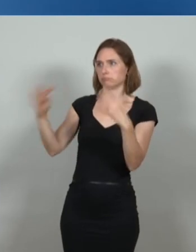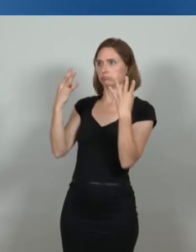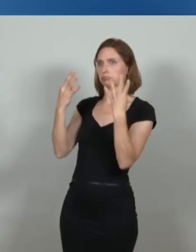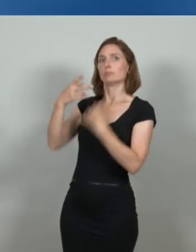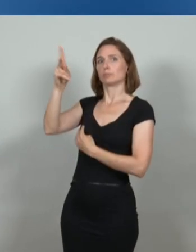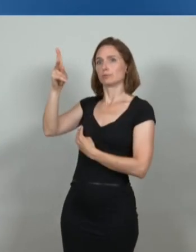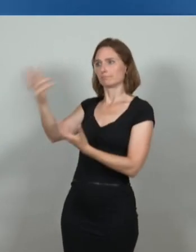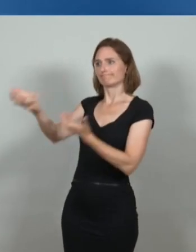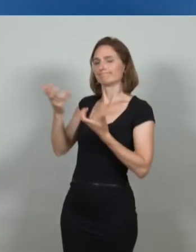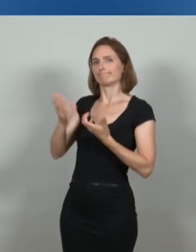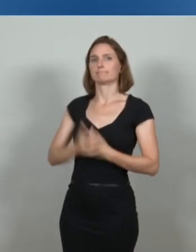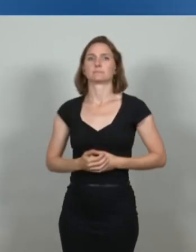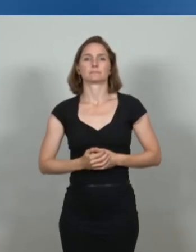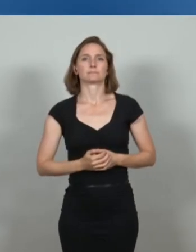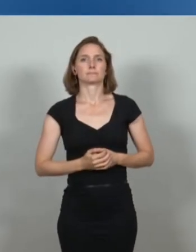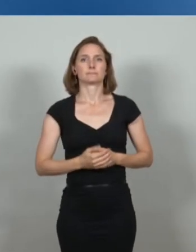merci